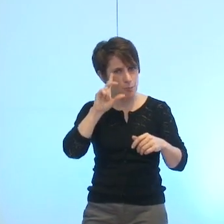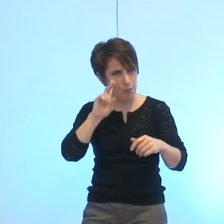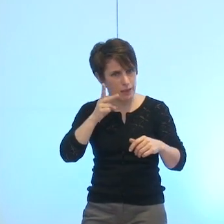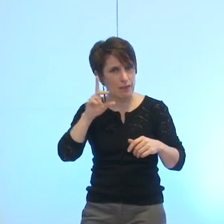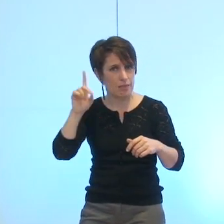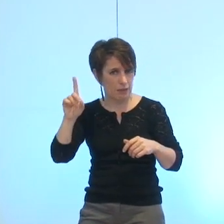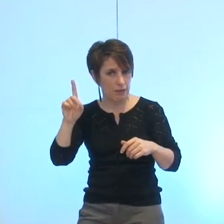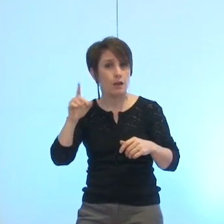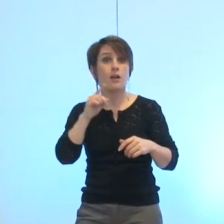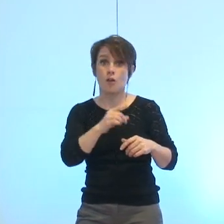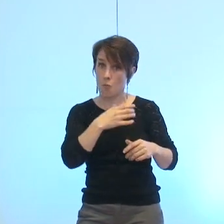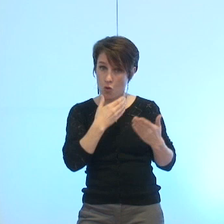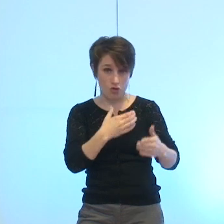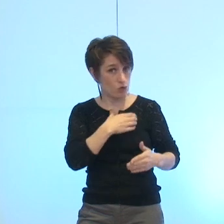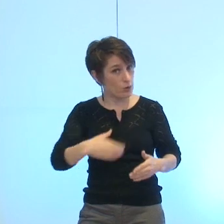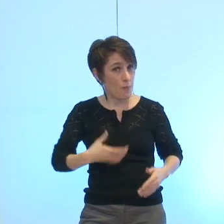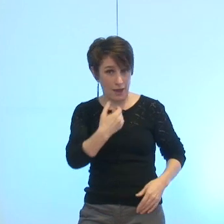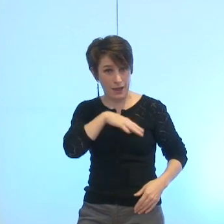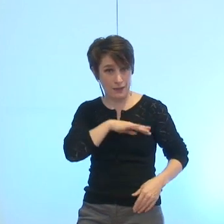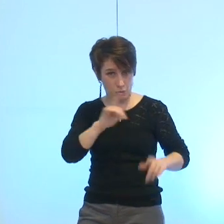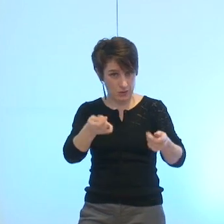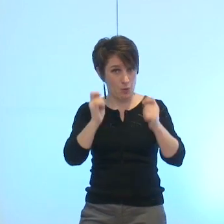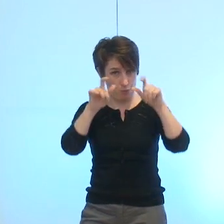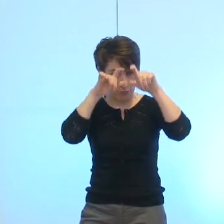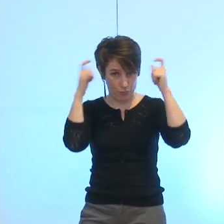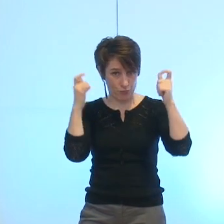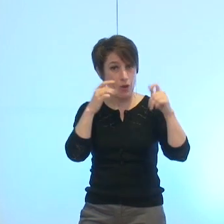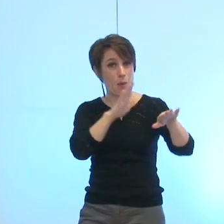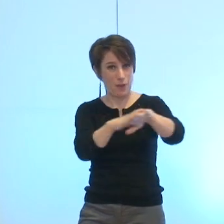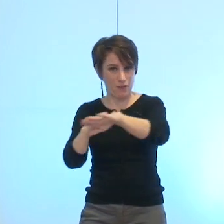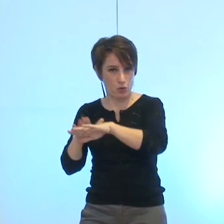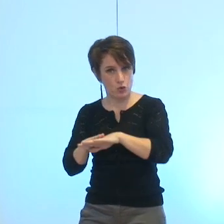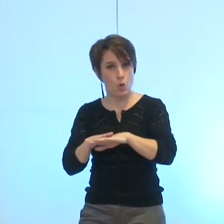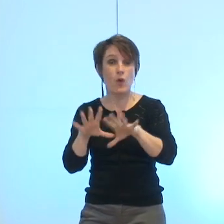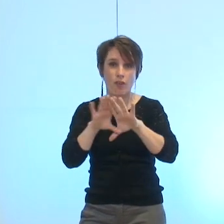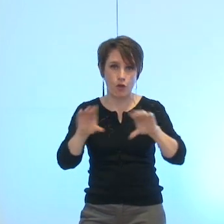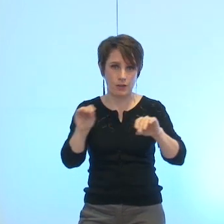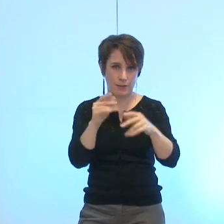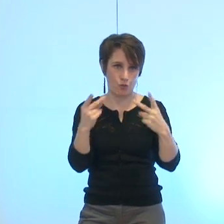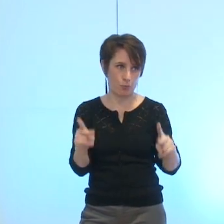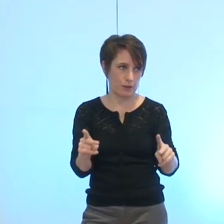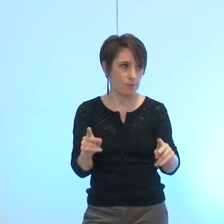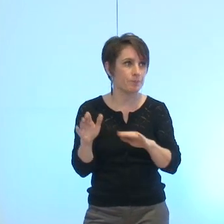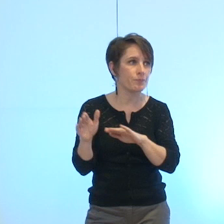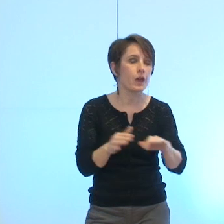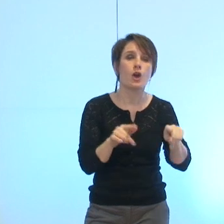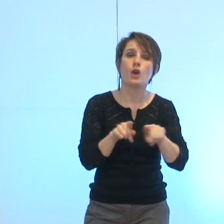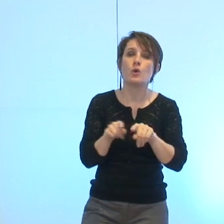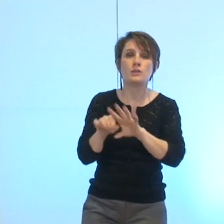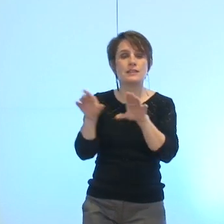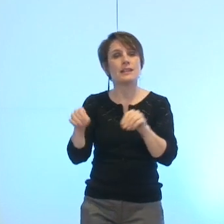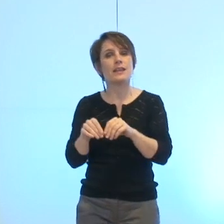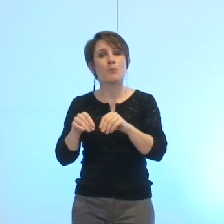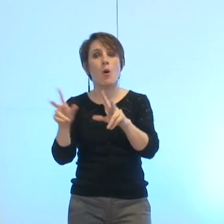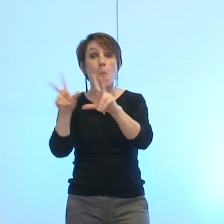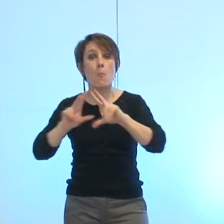matière de prévention et de tranquillité publique nous avons aussi fait le choix de renforcer les équipes de propreté urbaine parce que